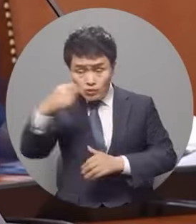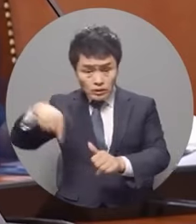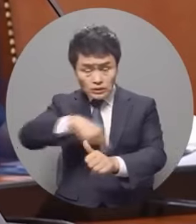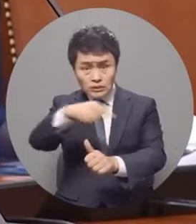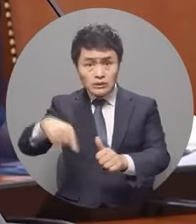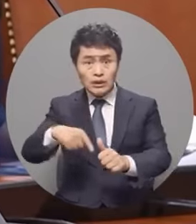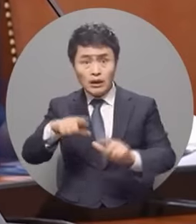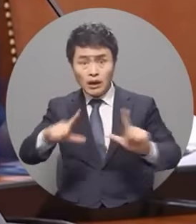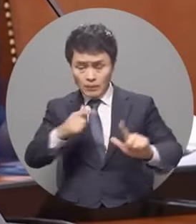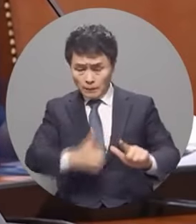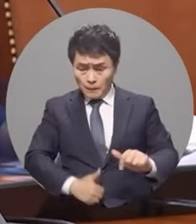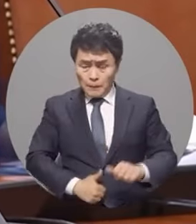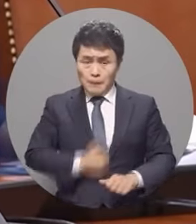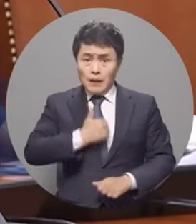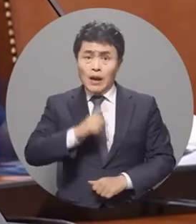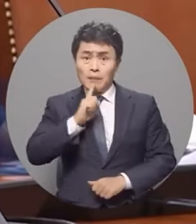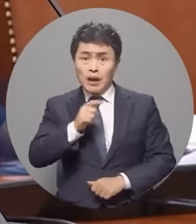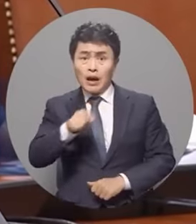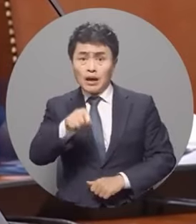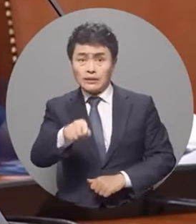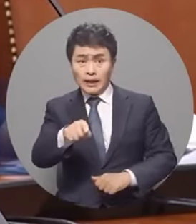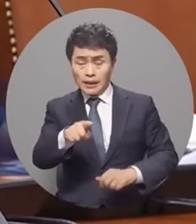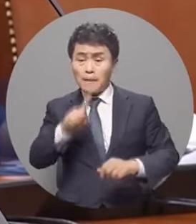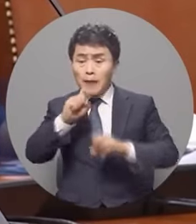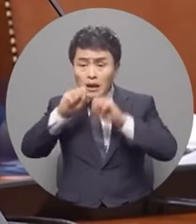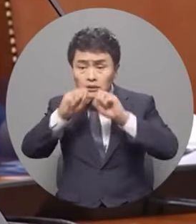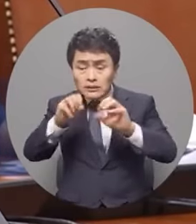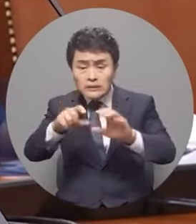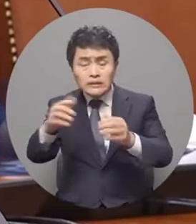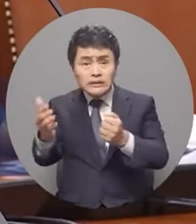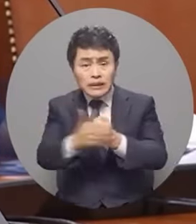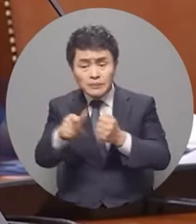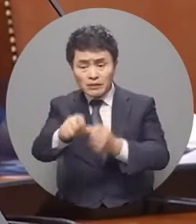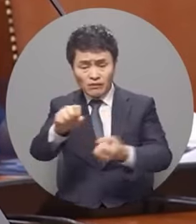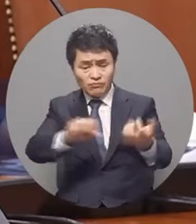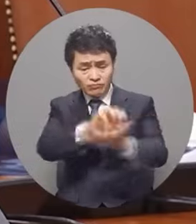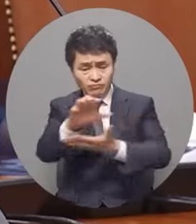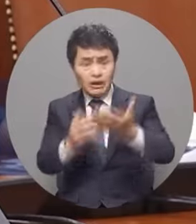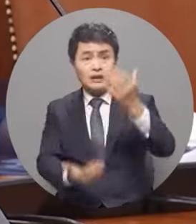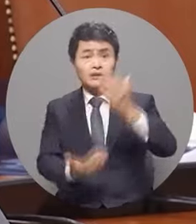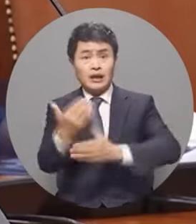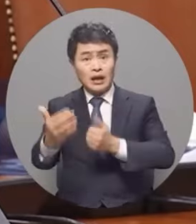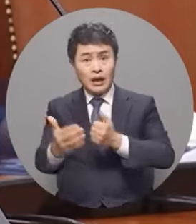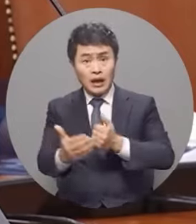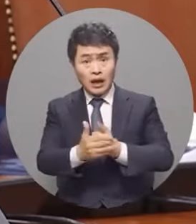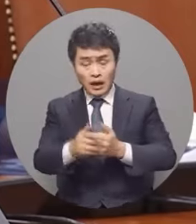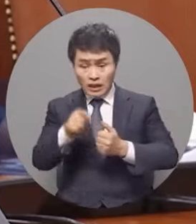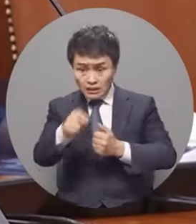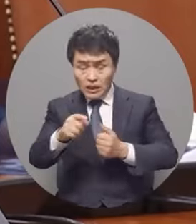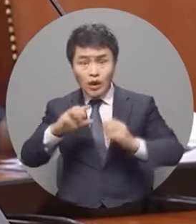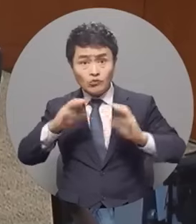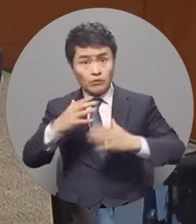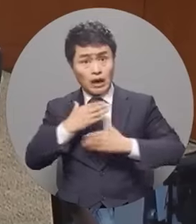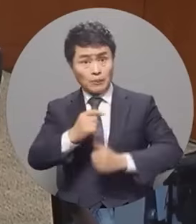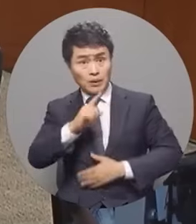경로를 했다고 해서 당신이 전파를 해가지고 그것 때문에 이 사단이 일어났는데 그게 국가안보라고